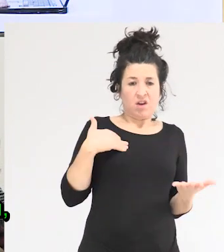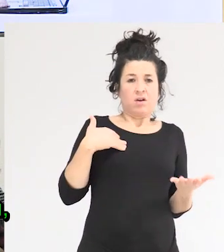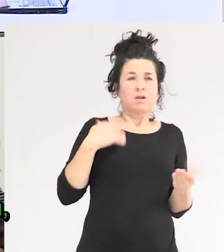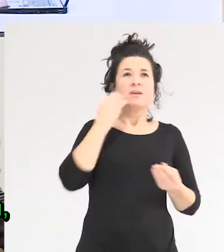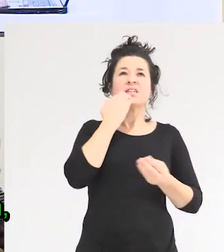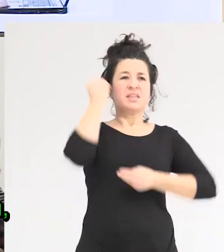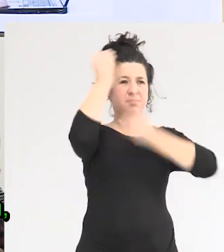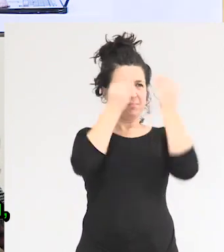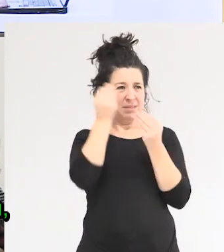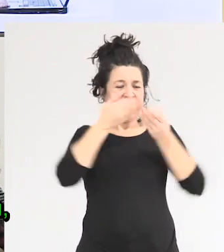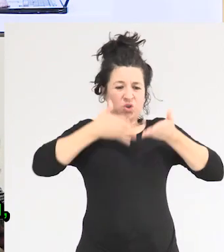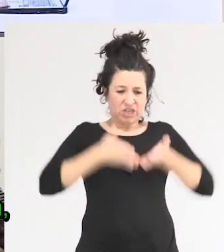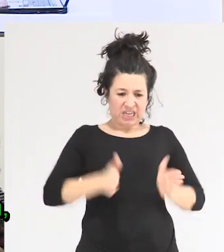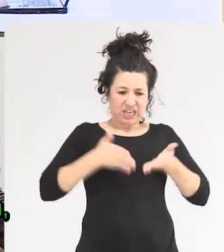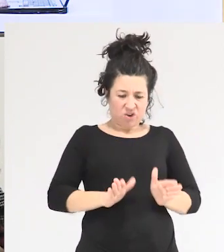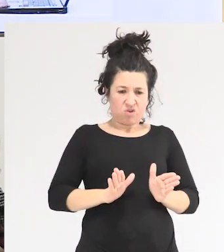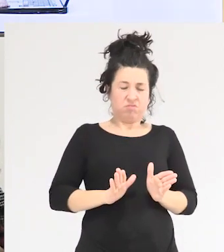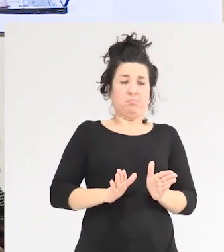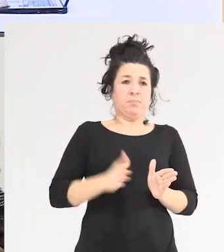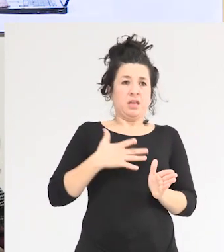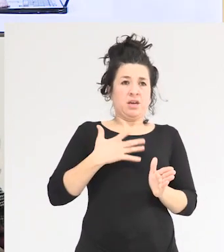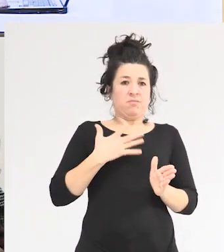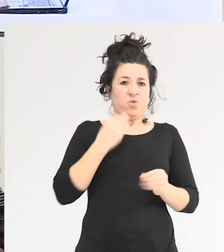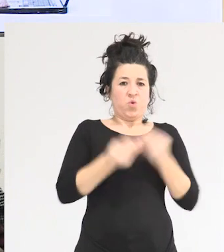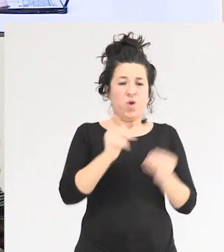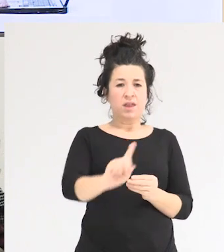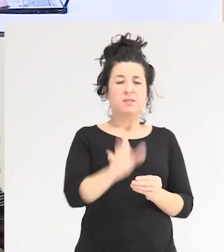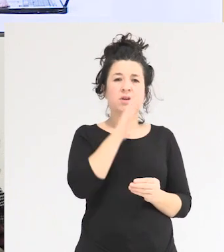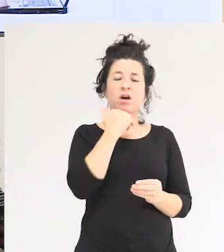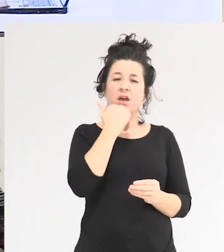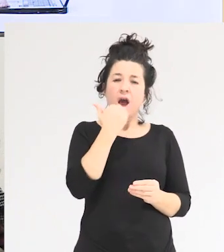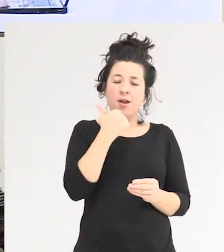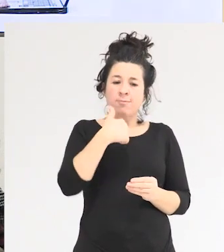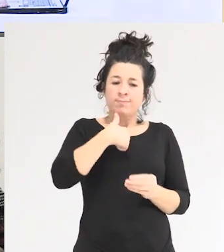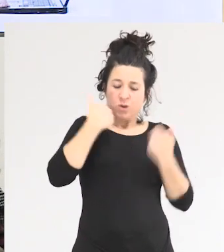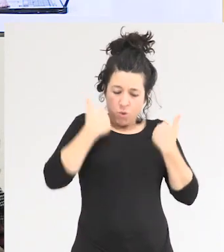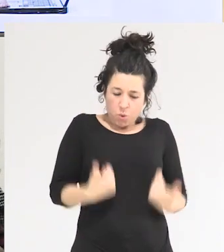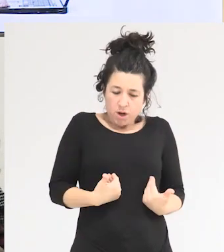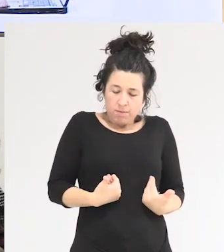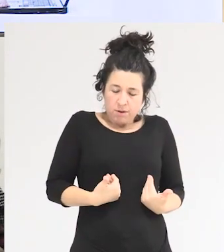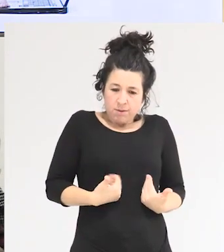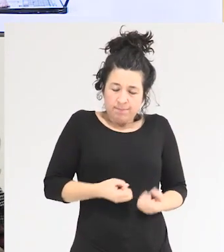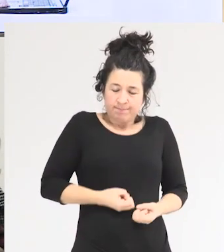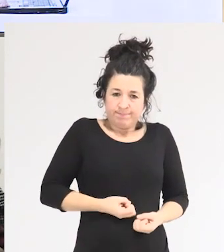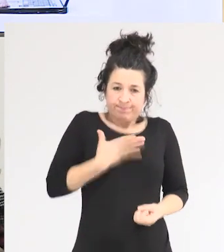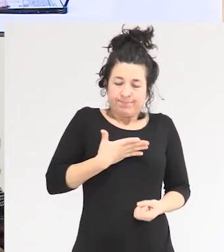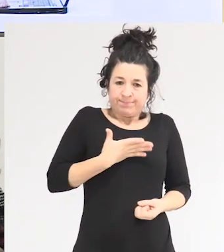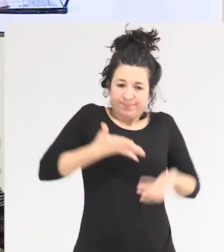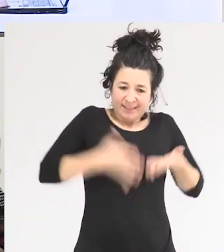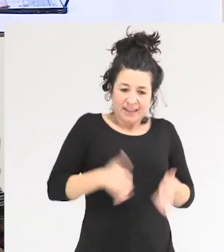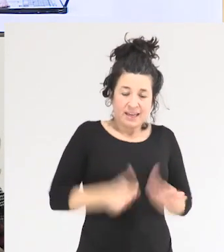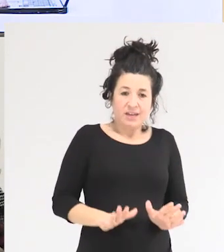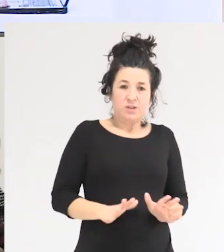razionalki pentsatuko bazenu, igualetzen duke egingo, ez? Baina badago zerbait ere barruan eskatzen dizuna egitea, hori egitea, ez da? Beraz, misterio